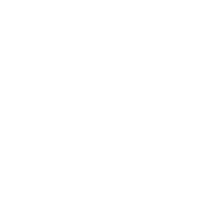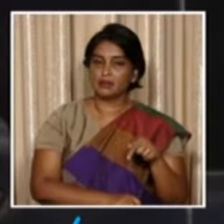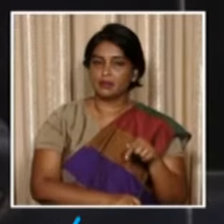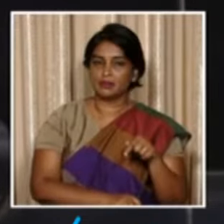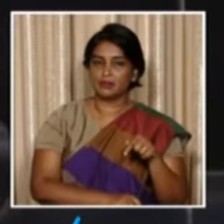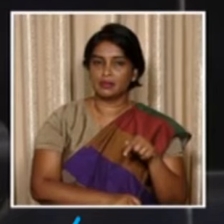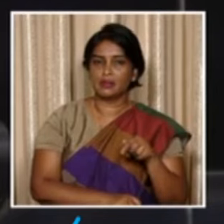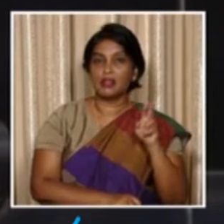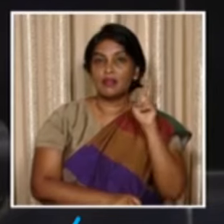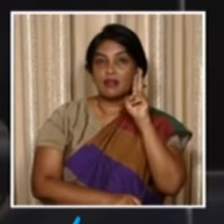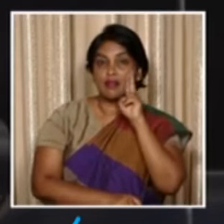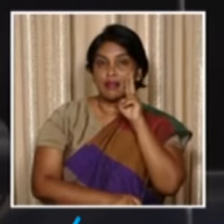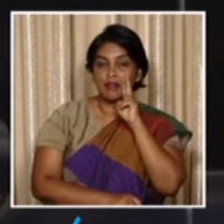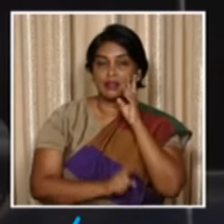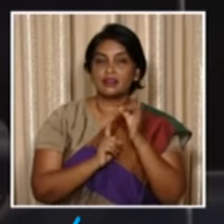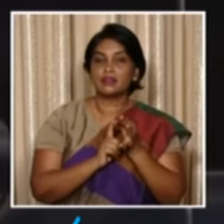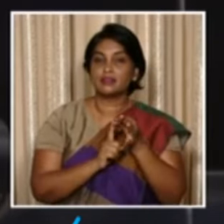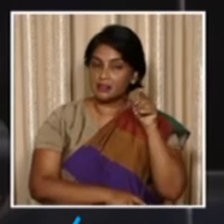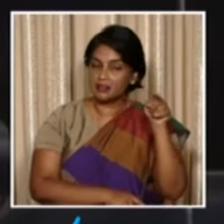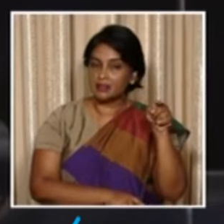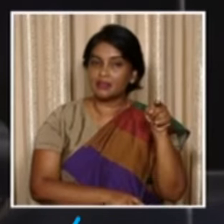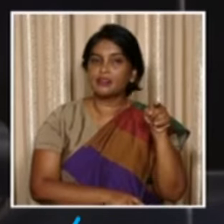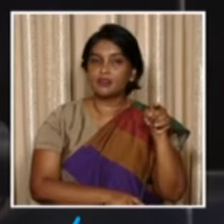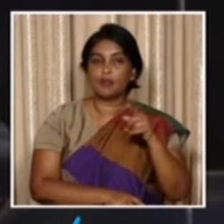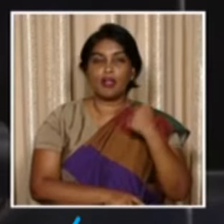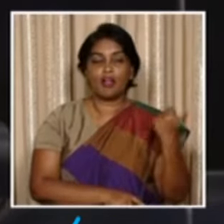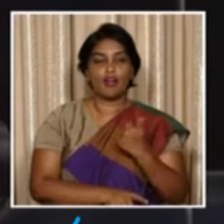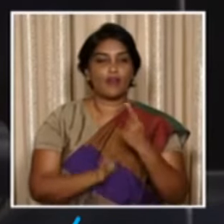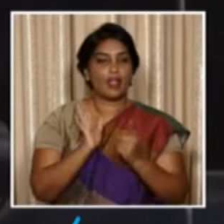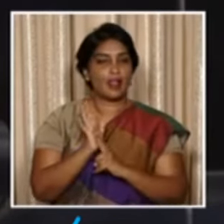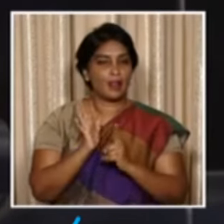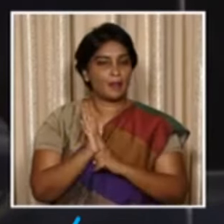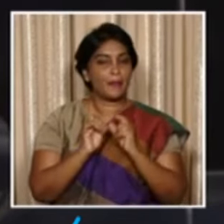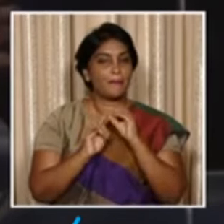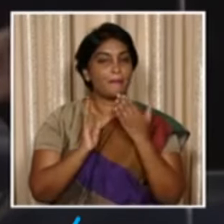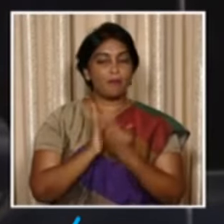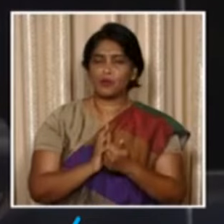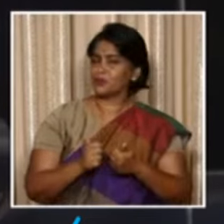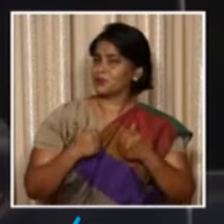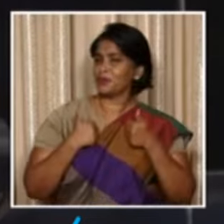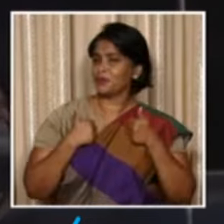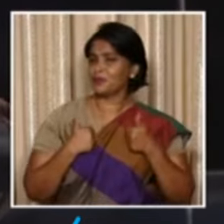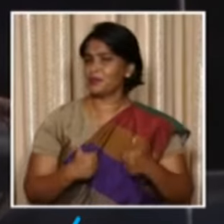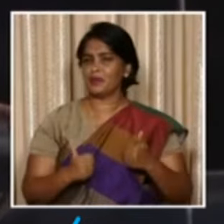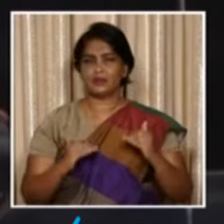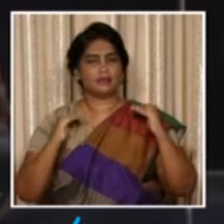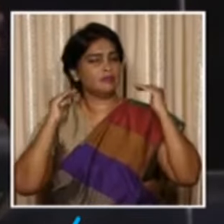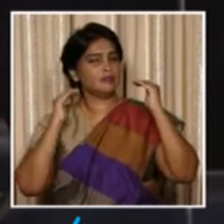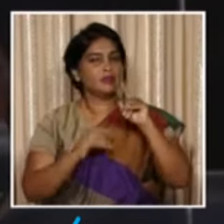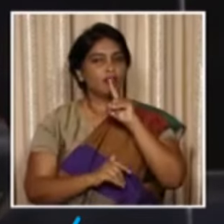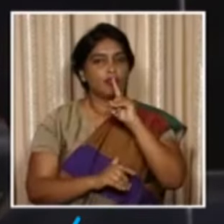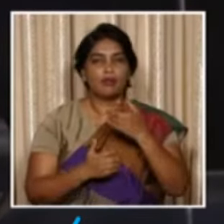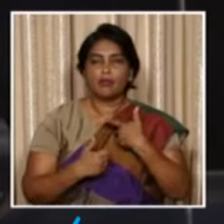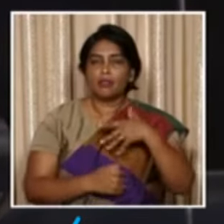අද රනිල් වික්‍රමසිංහ ජනාධිපතිවරයාගේ නව ලිබරල් ප්‍රතිපත්තිය ඉතාමත්ම ඉහලින් වර්ණනා කරා